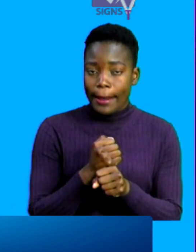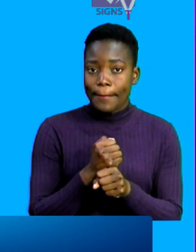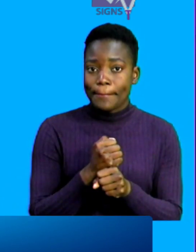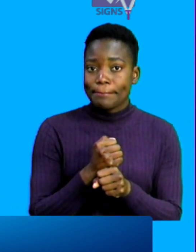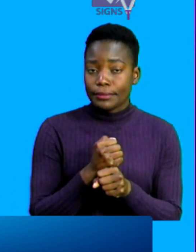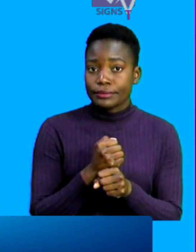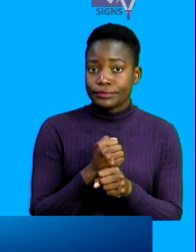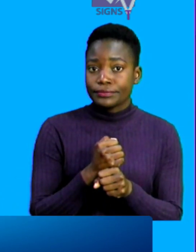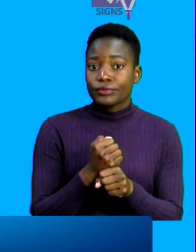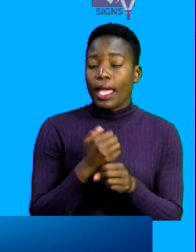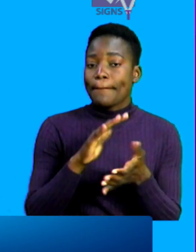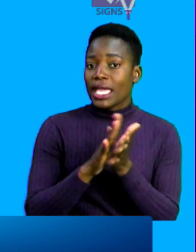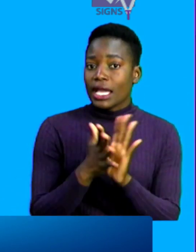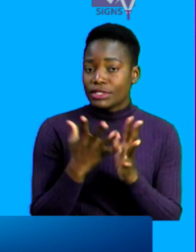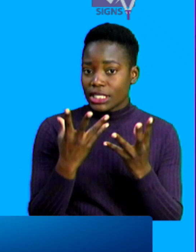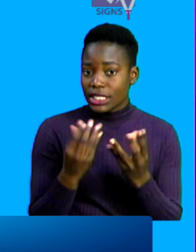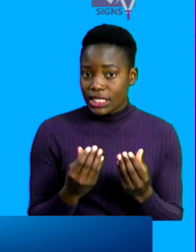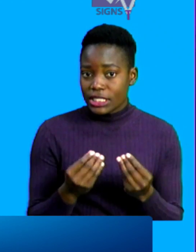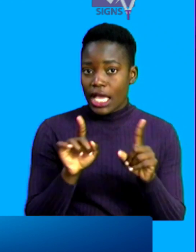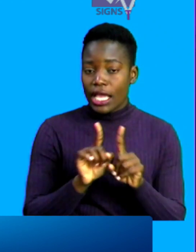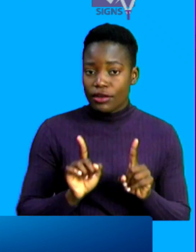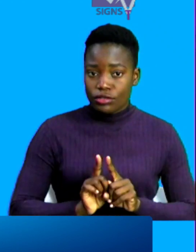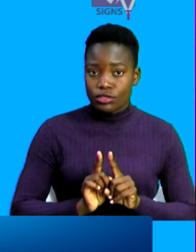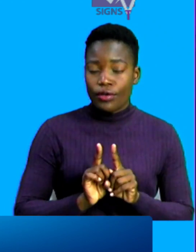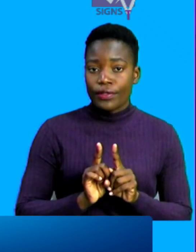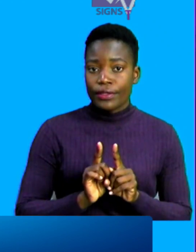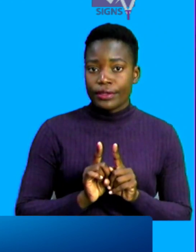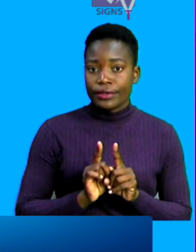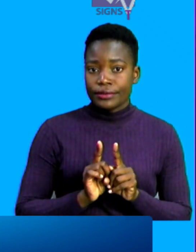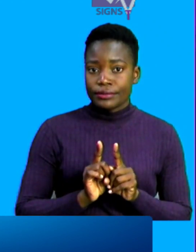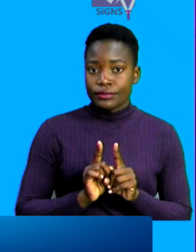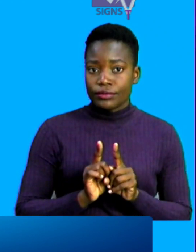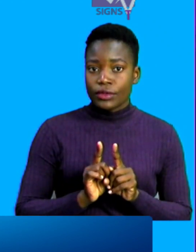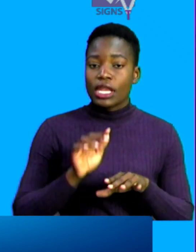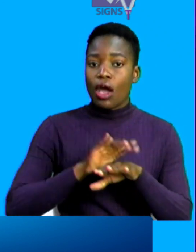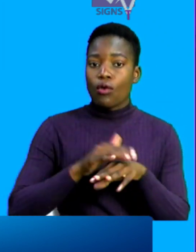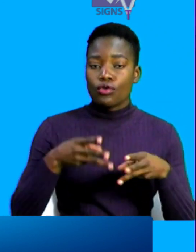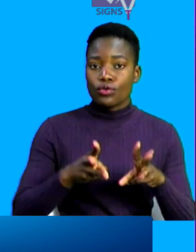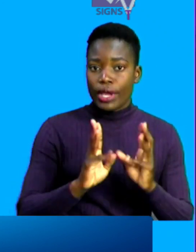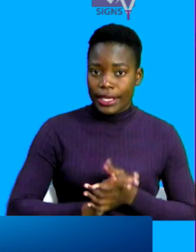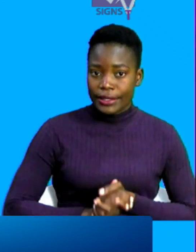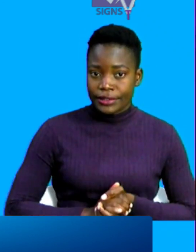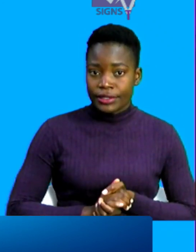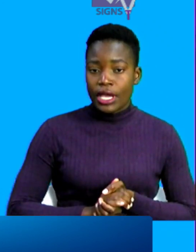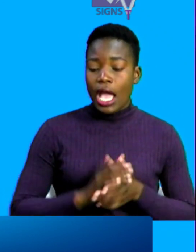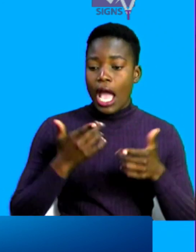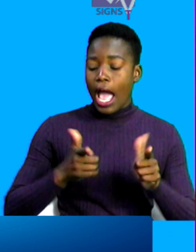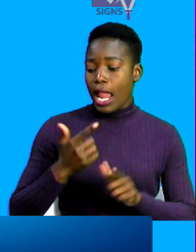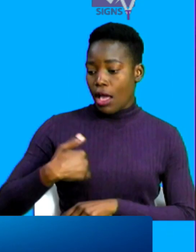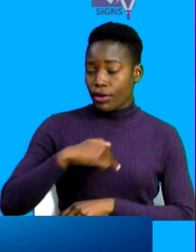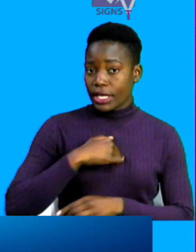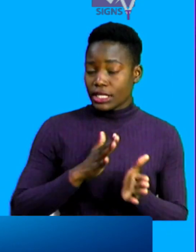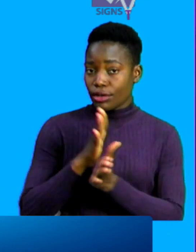ifanyike rahisi na kwa njia iliyo na mpangilio mzuri. Uturuhusu katika mpango